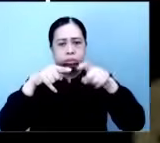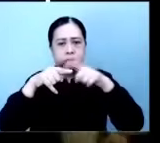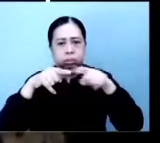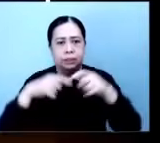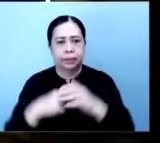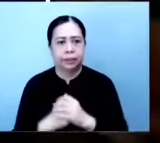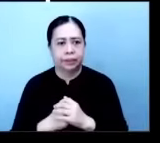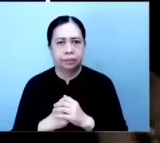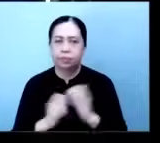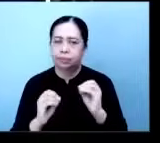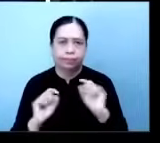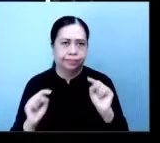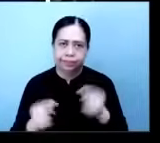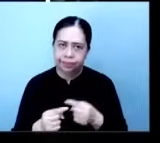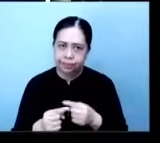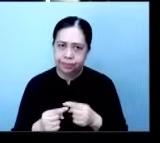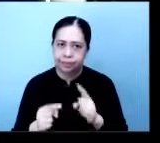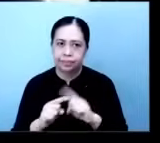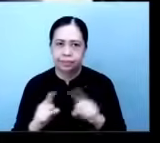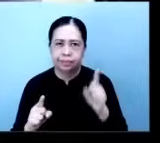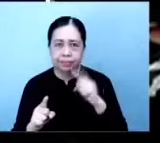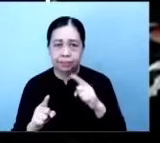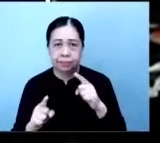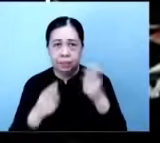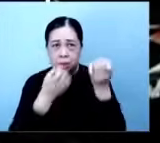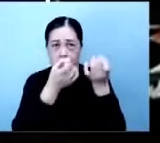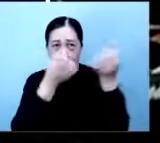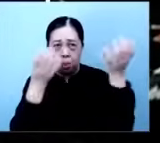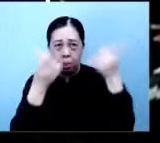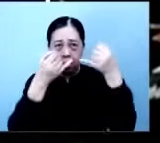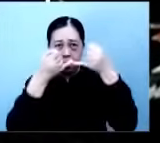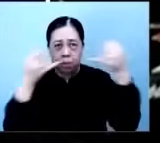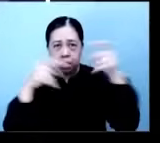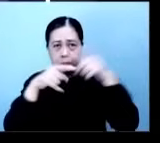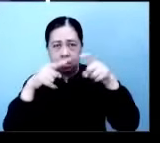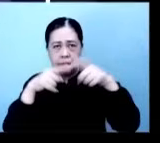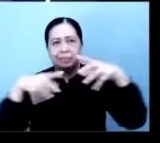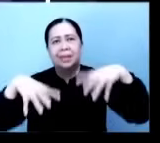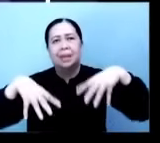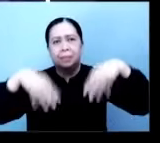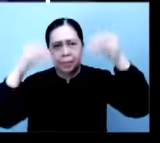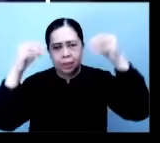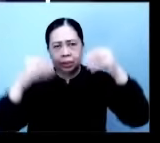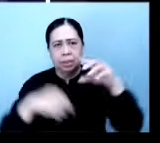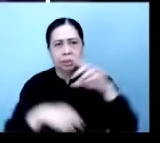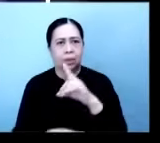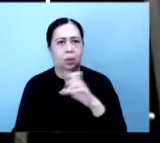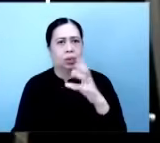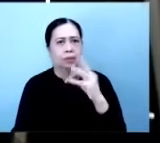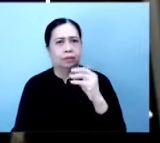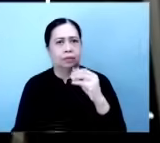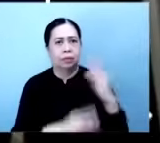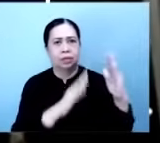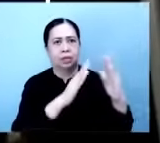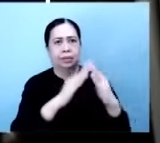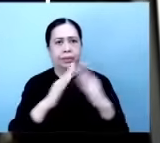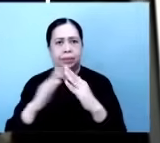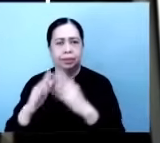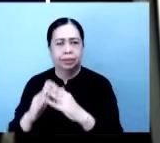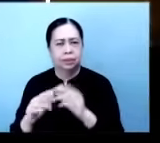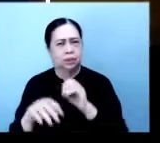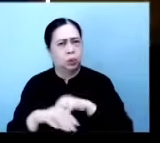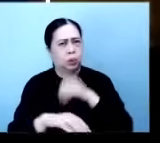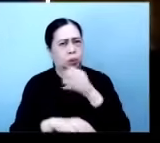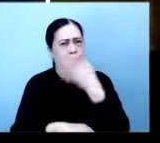namang nasugatan, pero dahil sa mga nagputukang kable, nag-brown out sa 150 bahay. Sobrang init pa naman